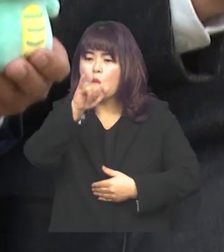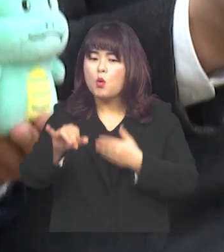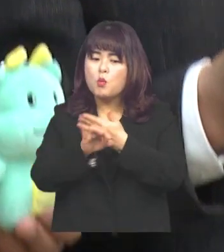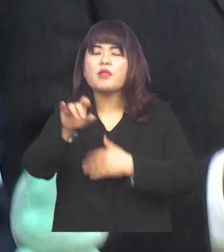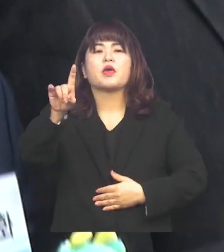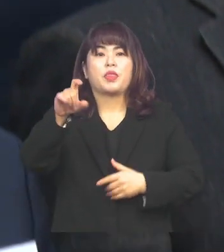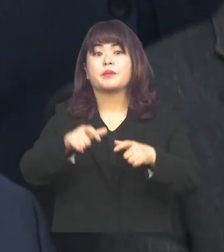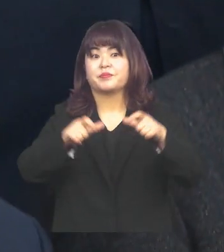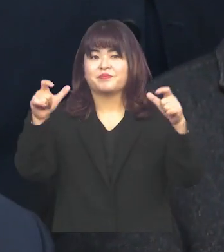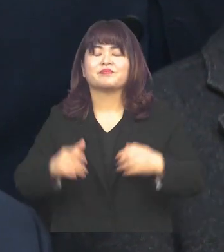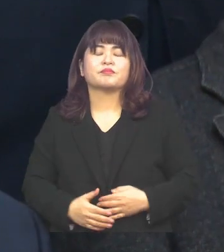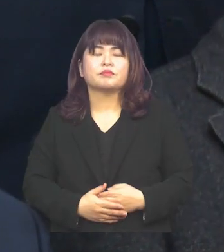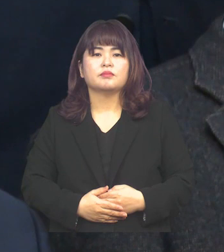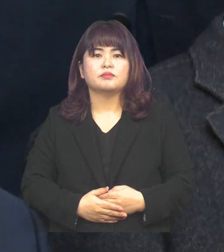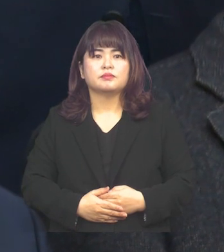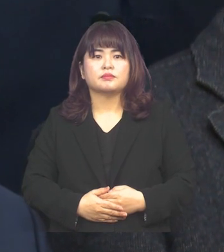11곳으로 늘어났습니다.